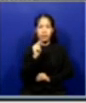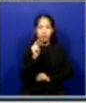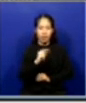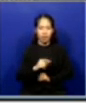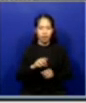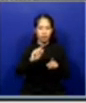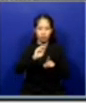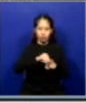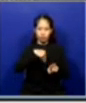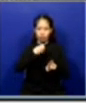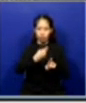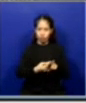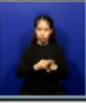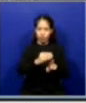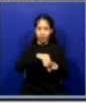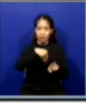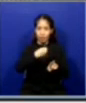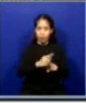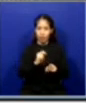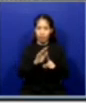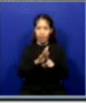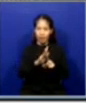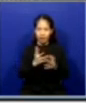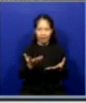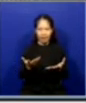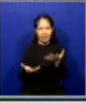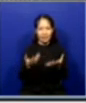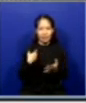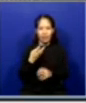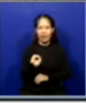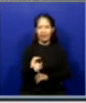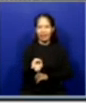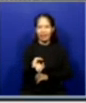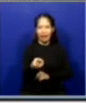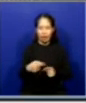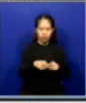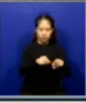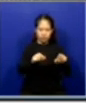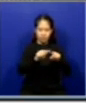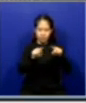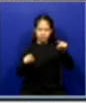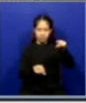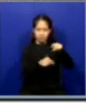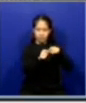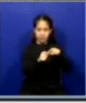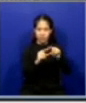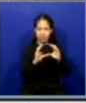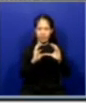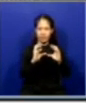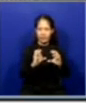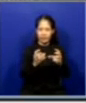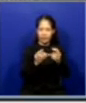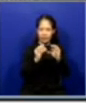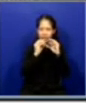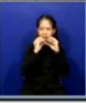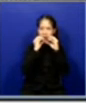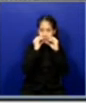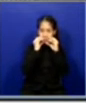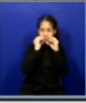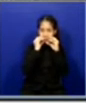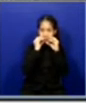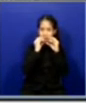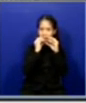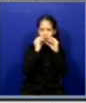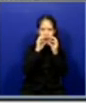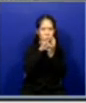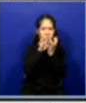ในโลกดิฉันทำได้ข้าวแตนที่กรอบเมื่อเคี้ยวเข้าไปในปากเนี่ยคุณไม่ต้องเคี้ยวเลยละลายไปด